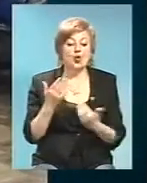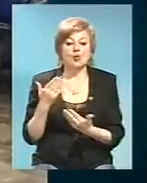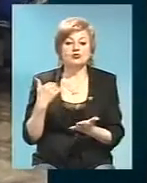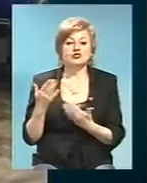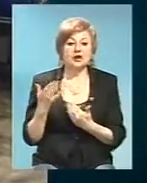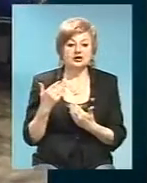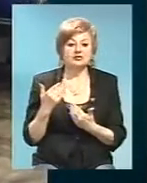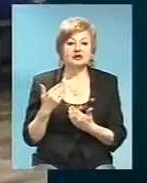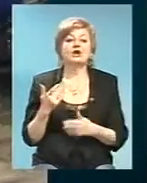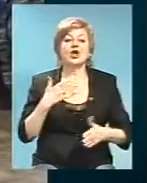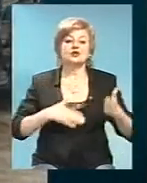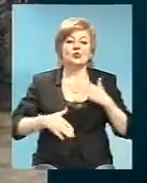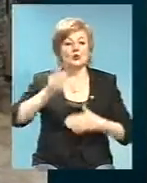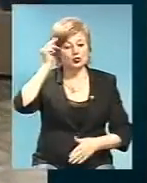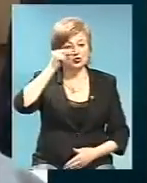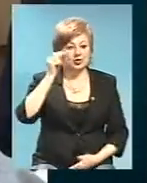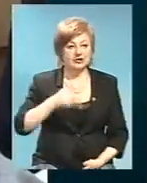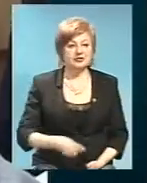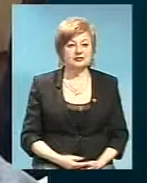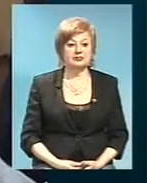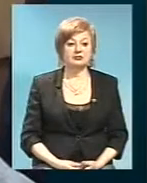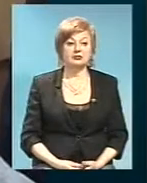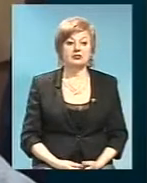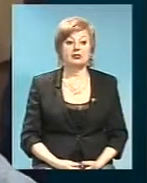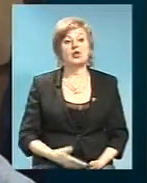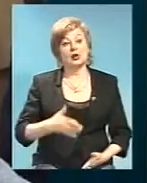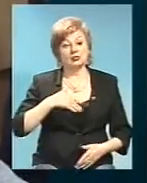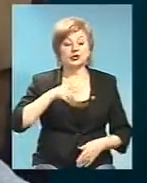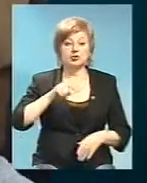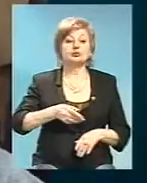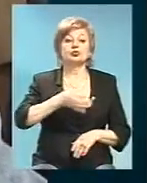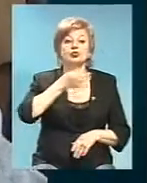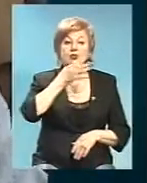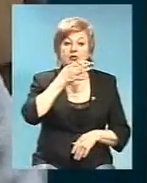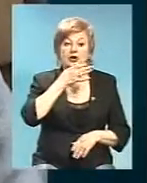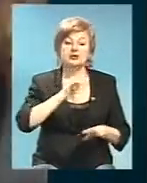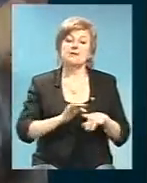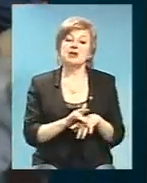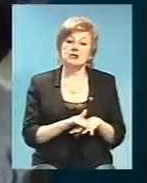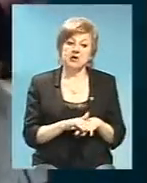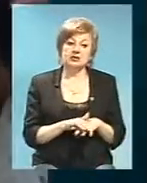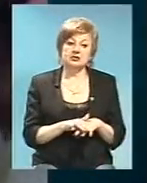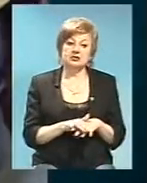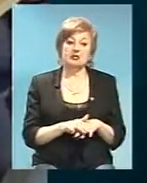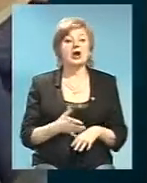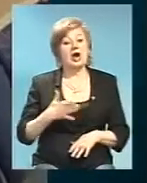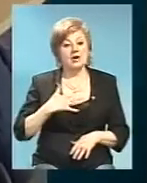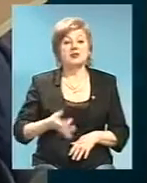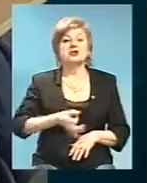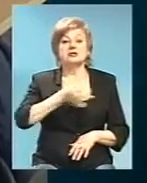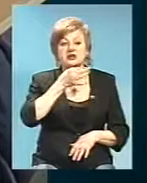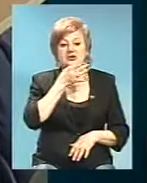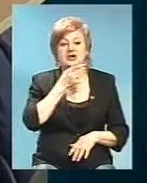та із задоволенням навчались. Мені подобається математика. Мені подобається,